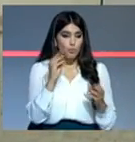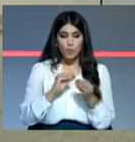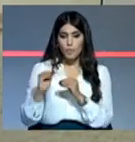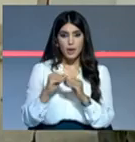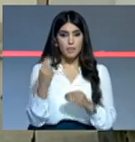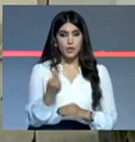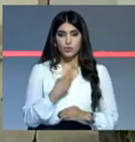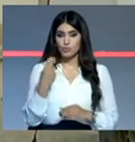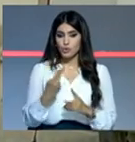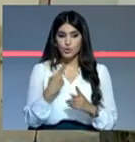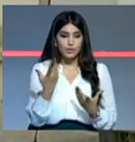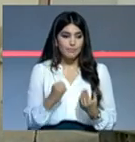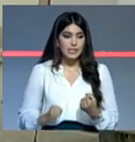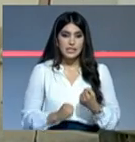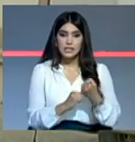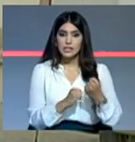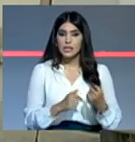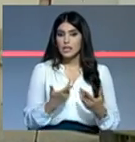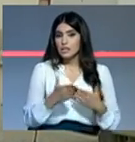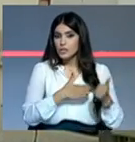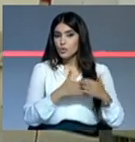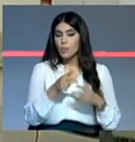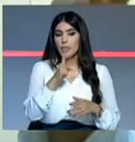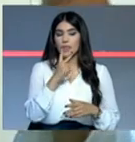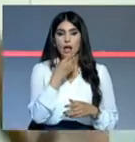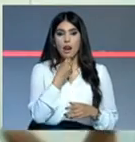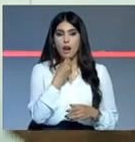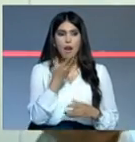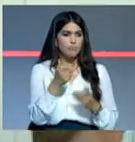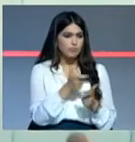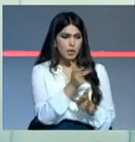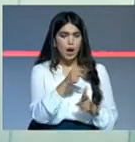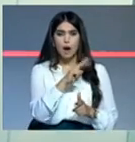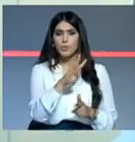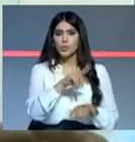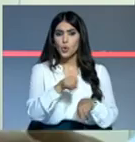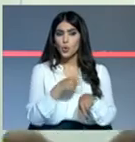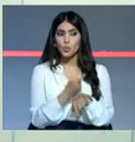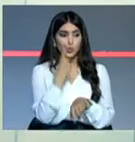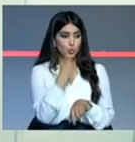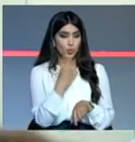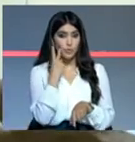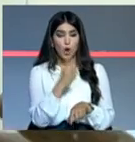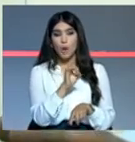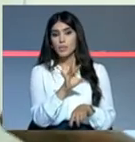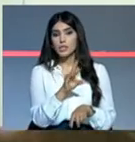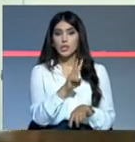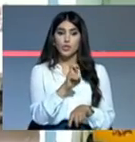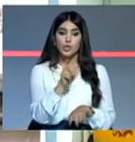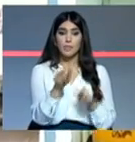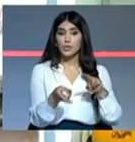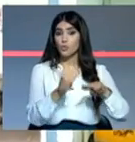حسب وهم اه بعد عملوا حاسين اربعه وعشرين ساعه وفي الخمسطاش